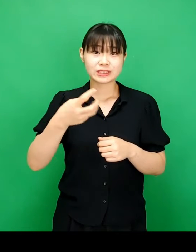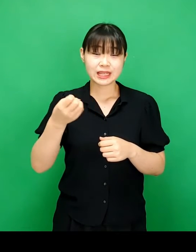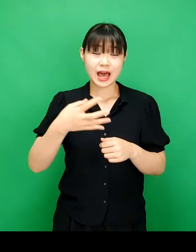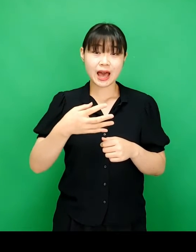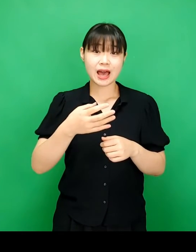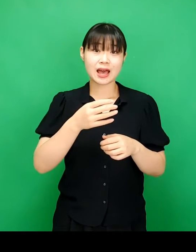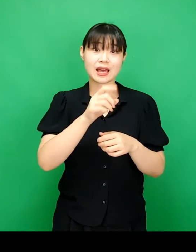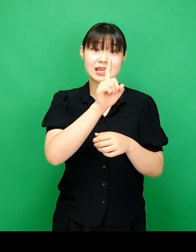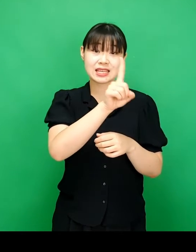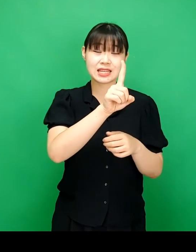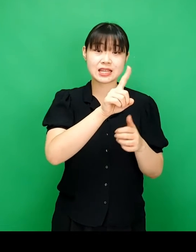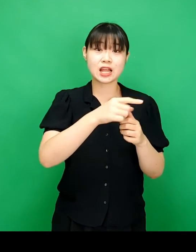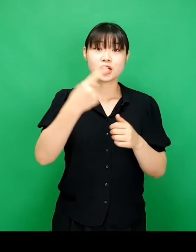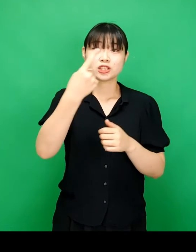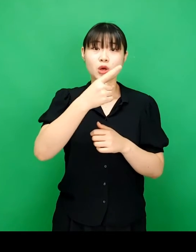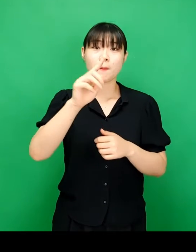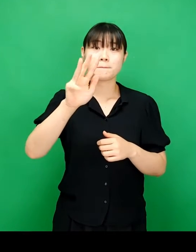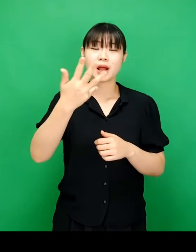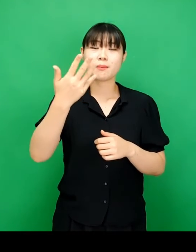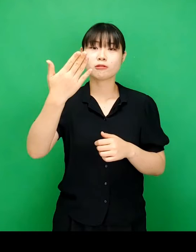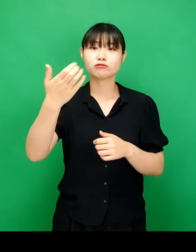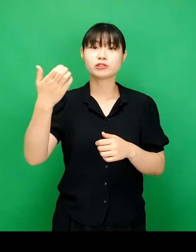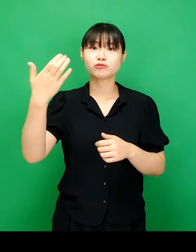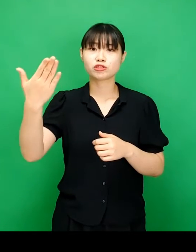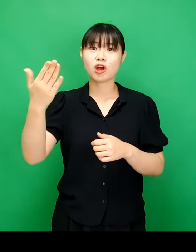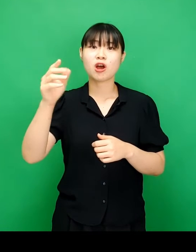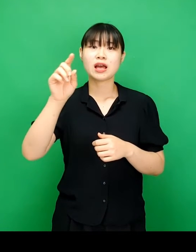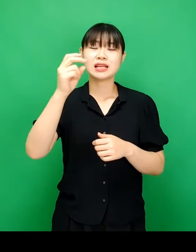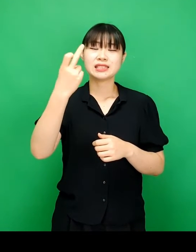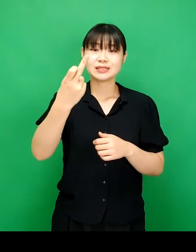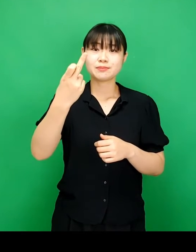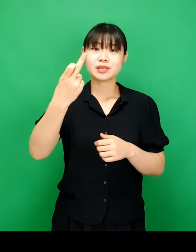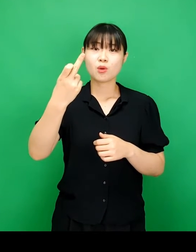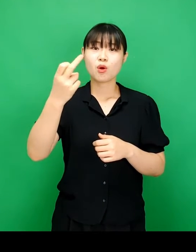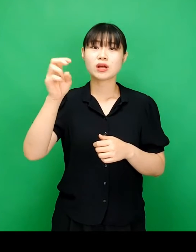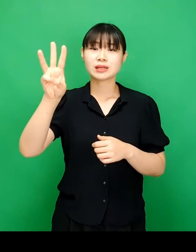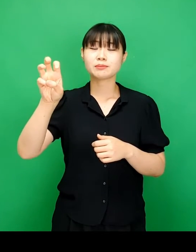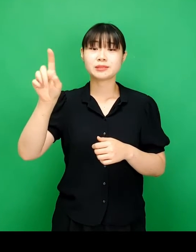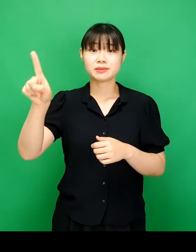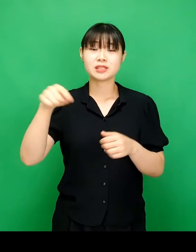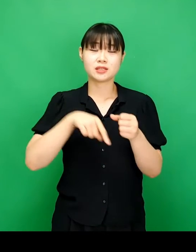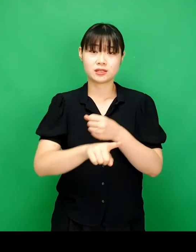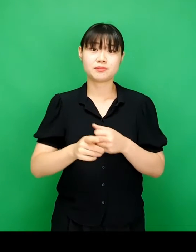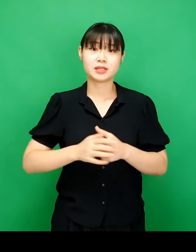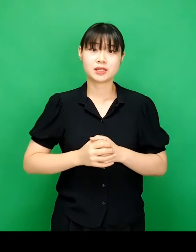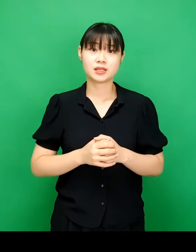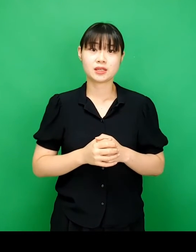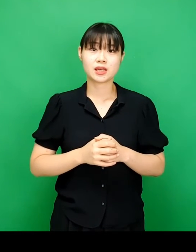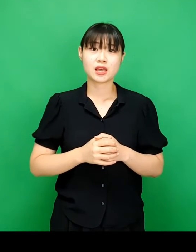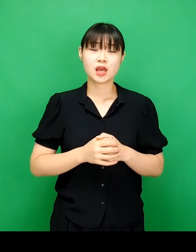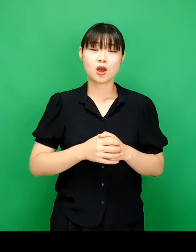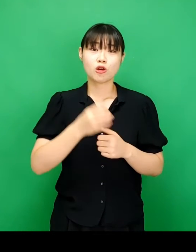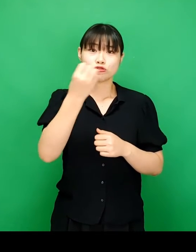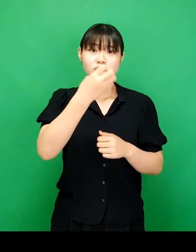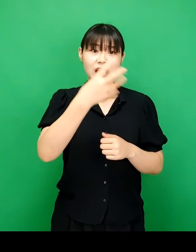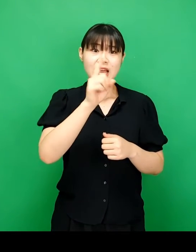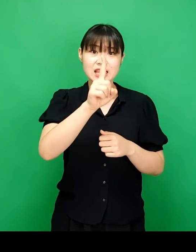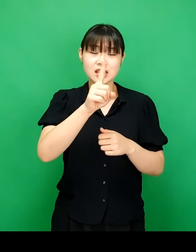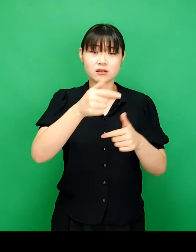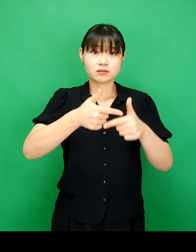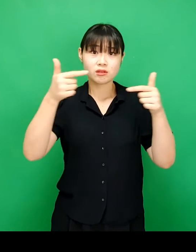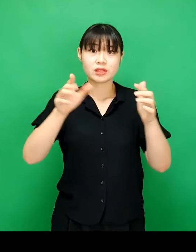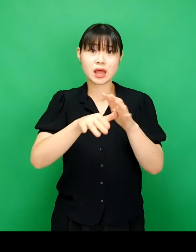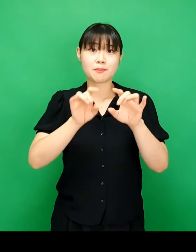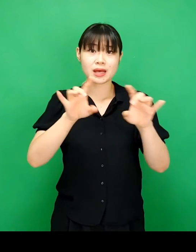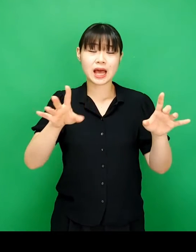숫자 1은 날짜 형식에서는 1899년 12월 31일을 의미합니다. 숫자가 1